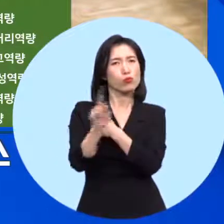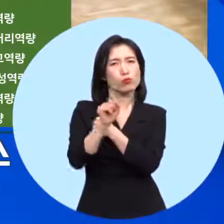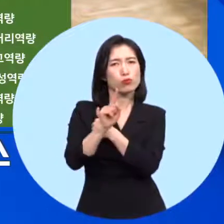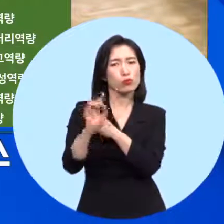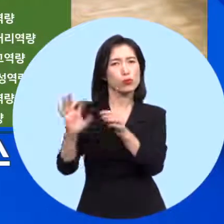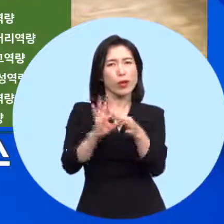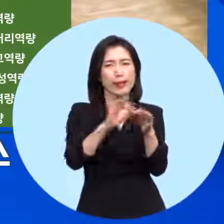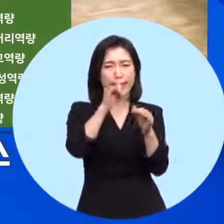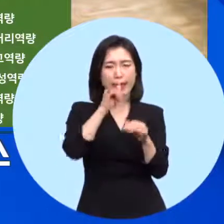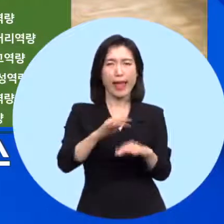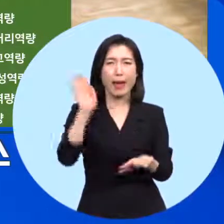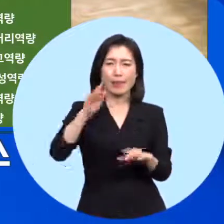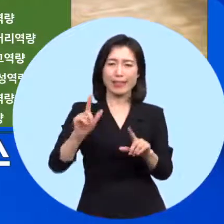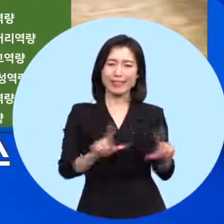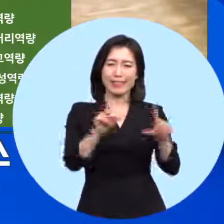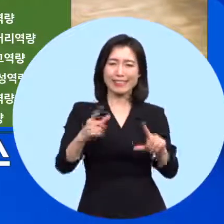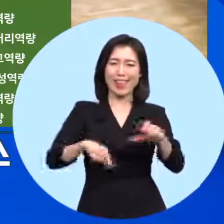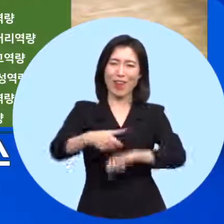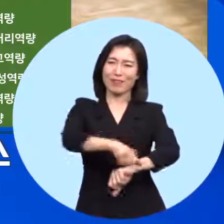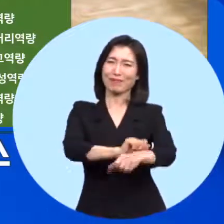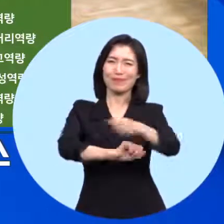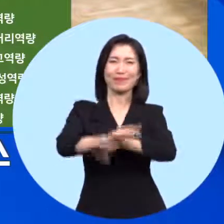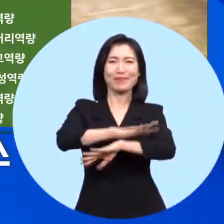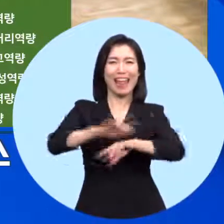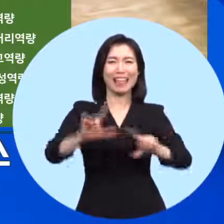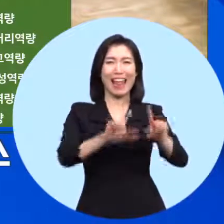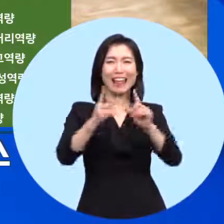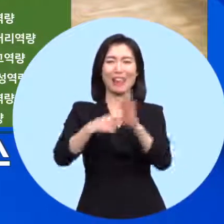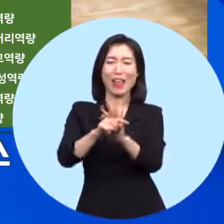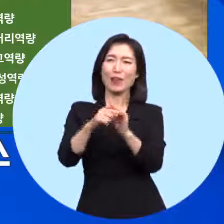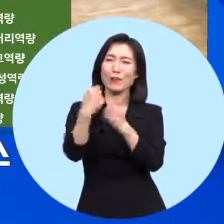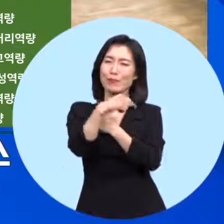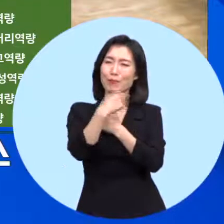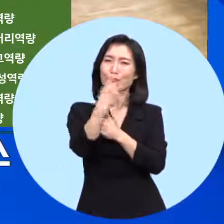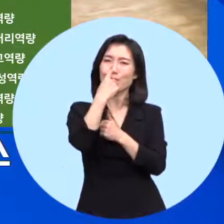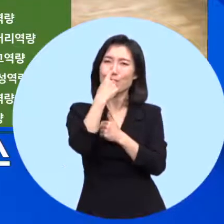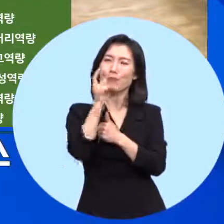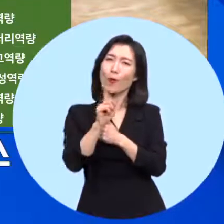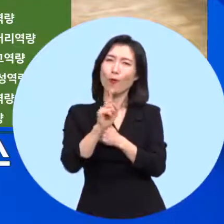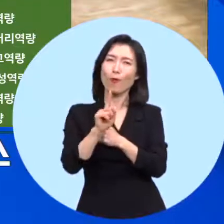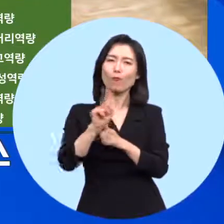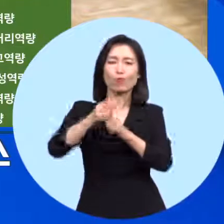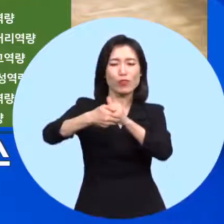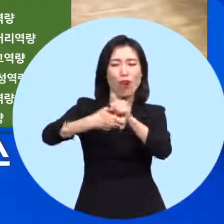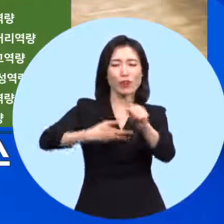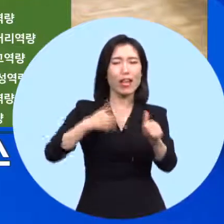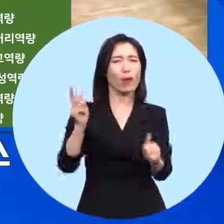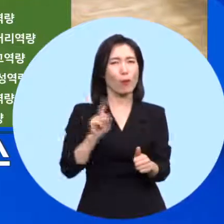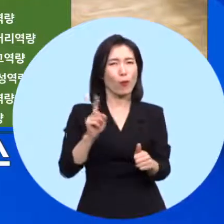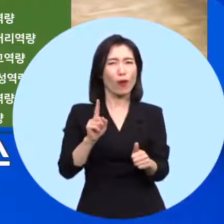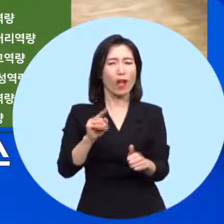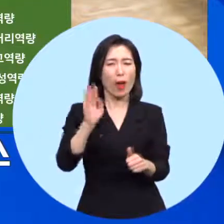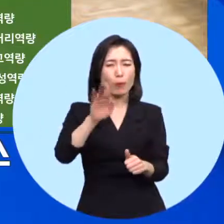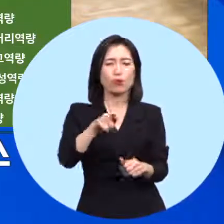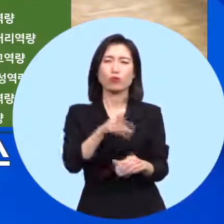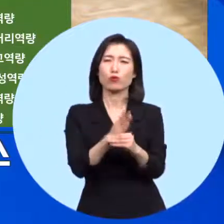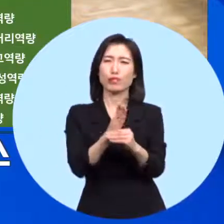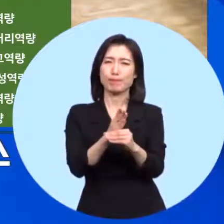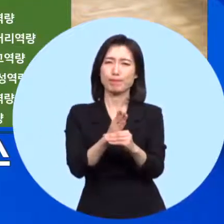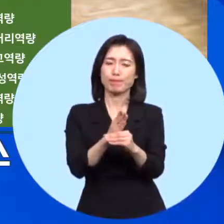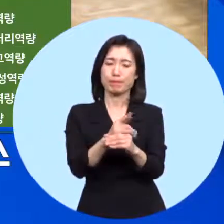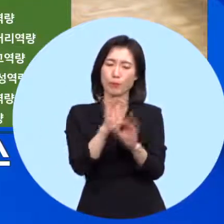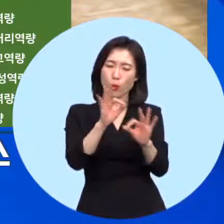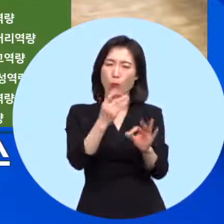적극적으로 살기 위한 그런 데 어떤 영향을 미칠 것인가, 이런 것들을 매우 중심적